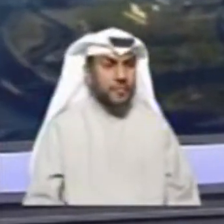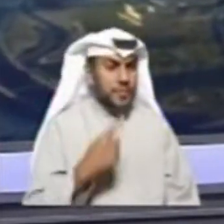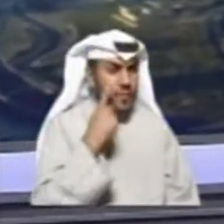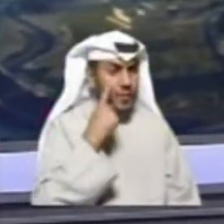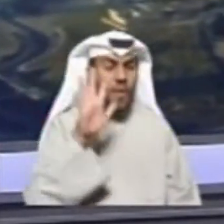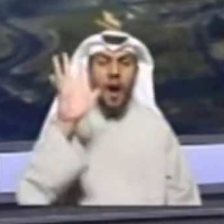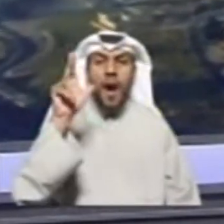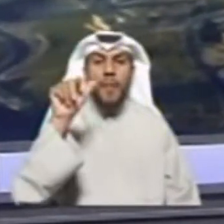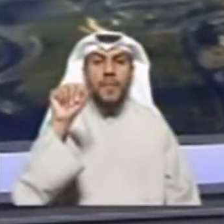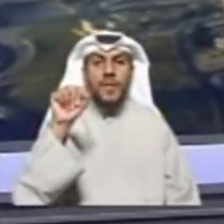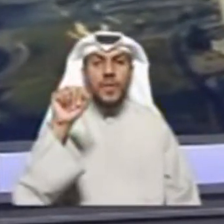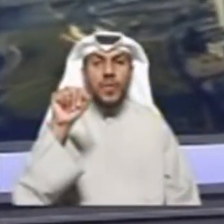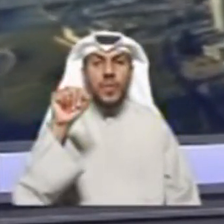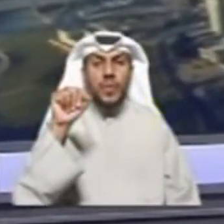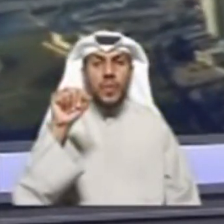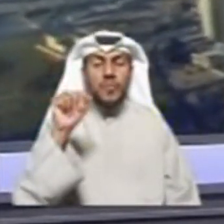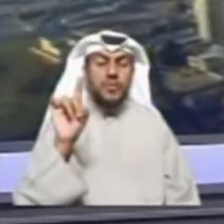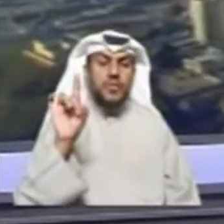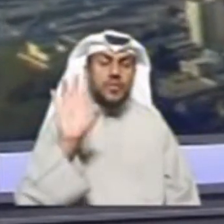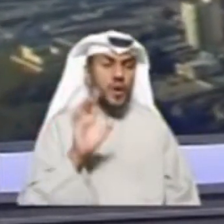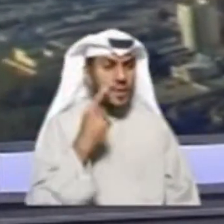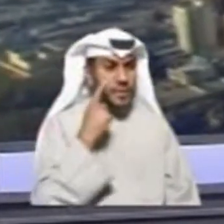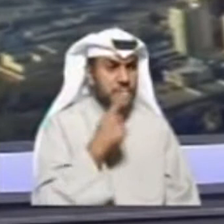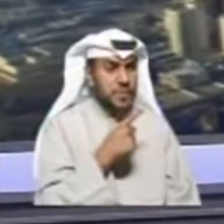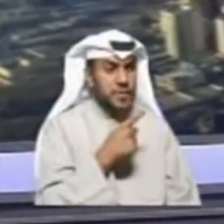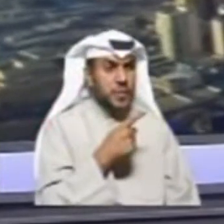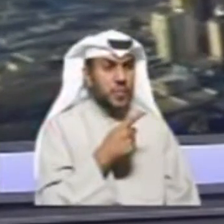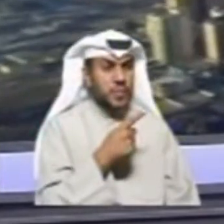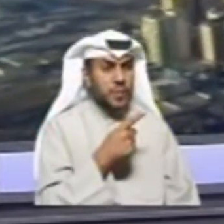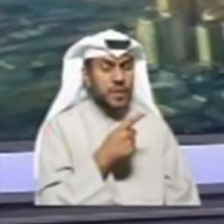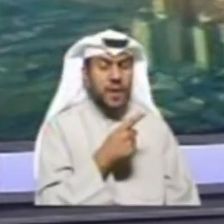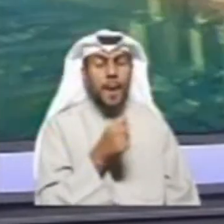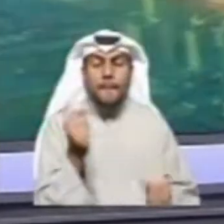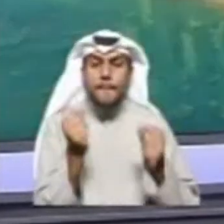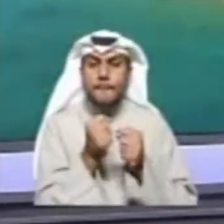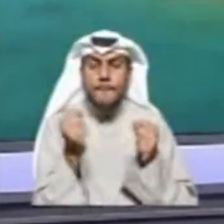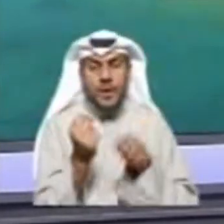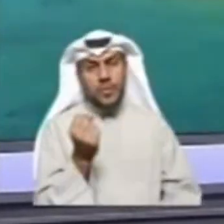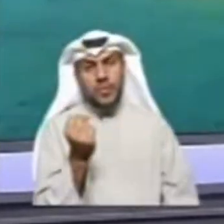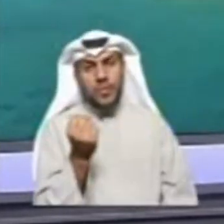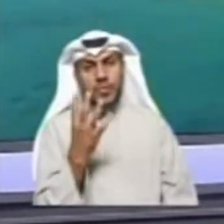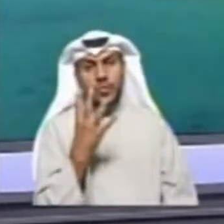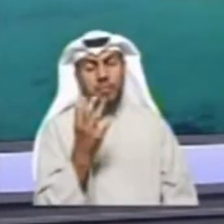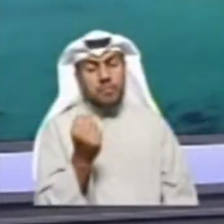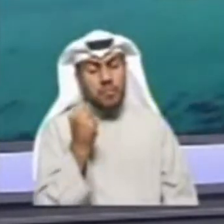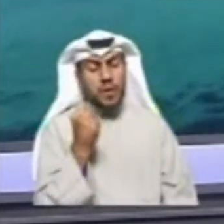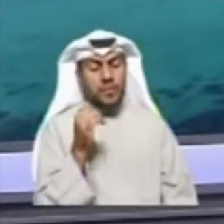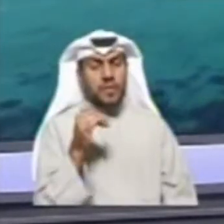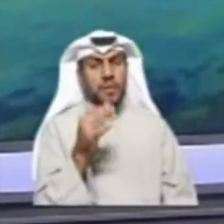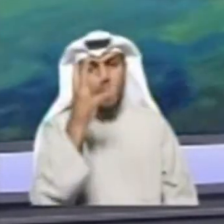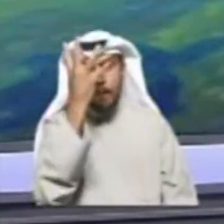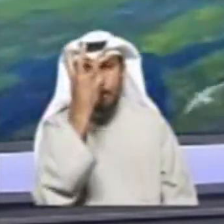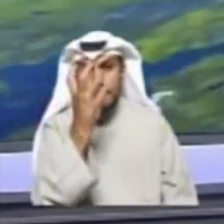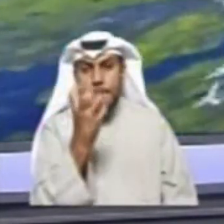لمدينة الكويت خلال 5 أيام القادمة بمشيئة الله، أجواء معتدلة باردة في النهار وشديدة البرودة قد تصل في الليل خاصة